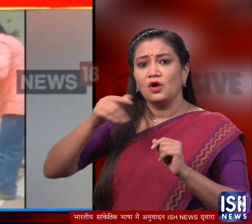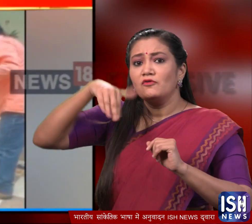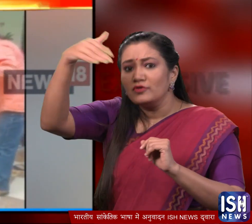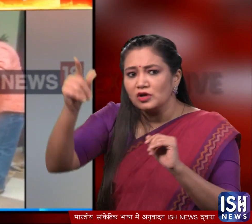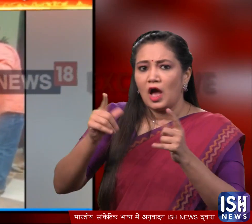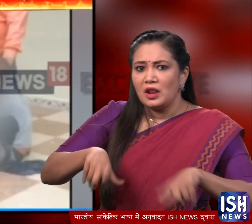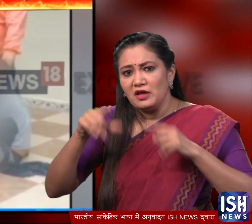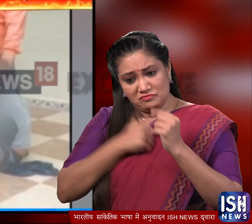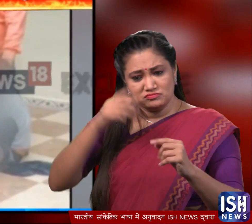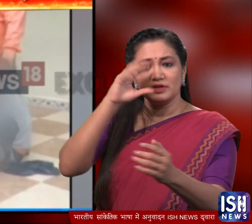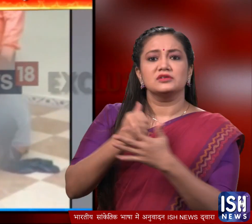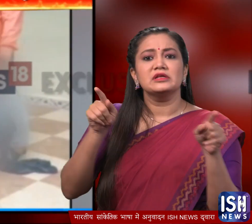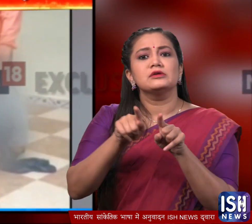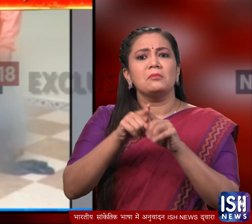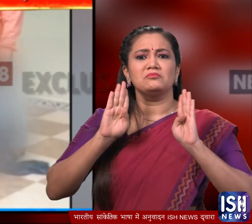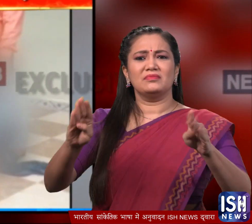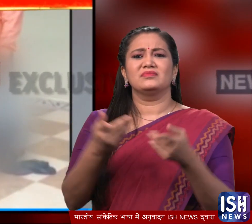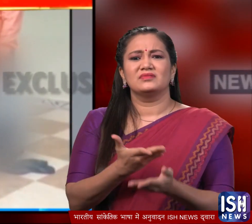भविष्य का फैसला करेगा।